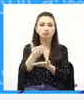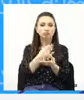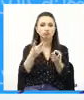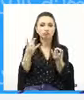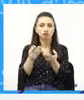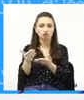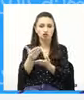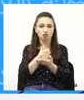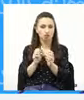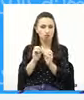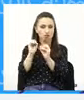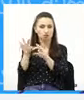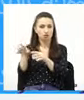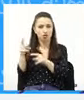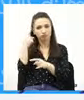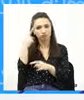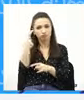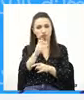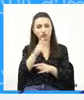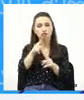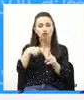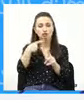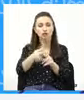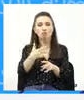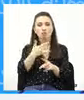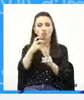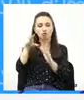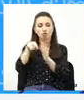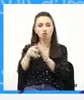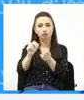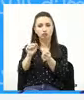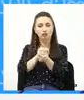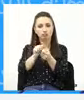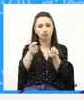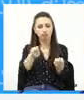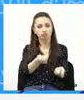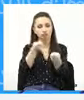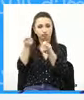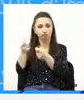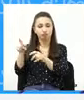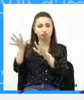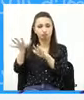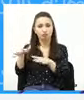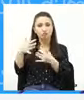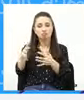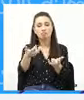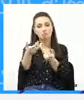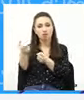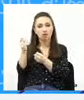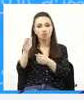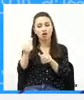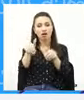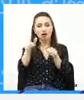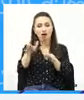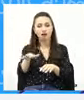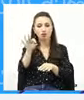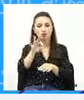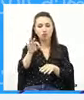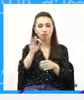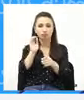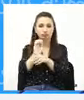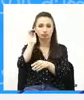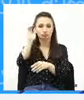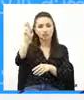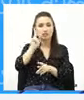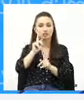არის შესაგროვებელი, რომ შემდეგ მუნიციპალიტეტში იყოს ეს ყველაფერი წარმოდგენილი და ჩვენ მივიღოთ გადაწყვეტილებები და